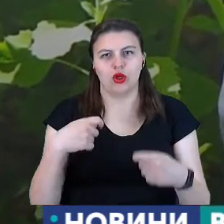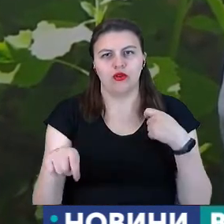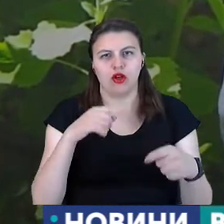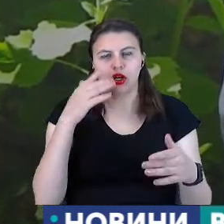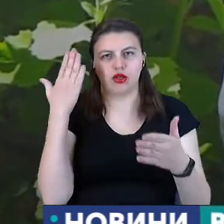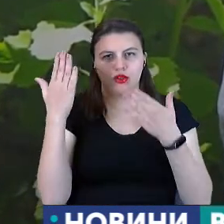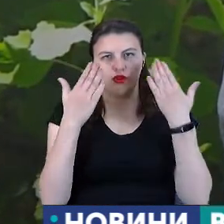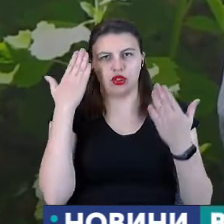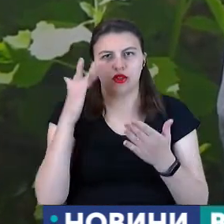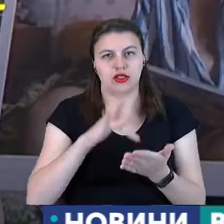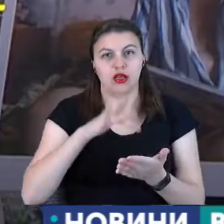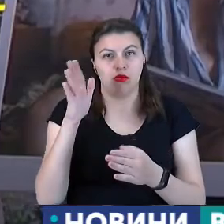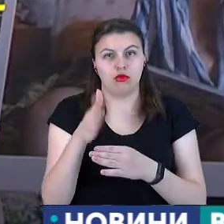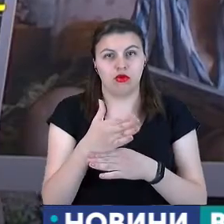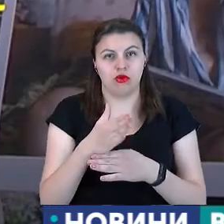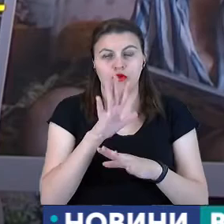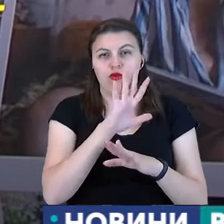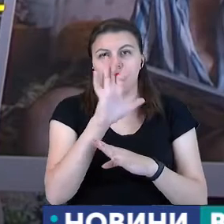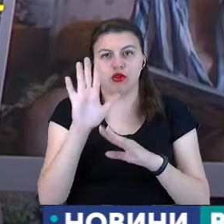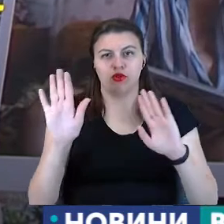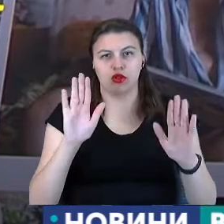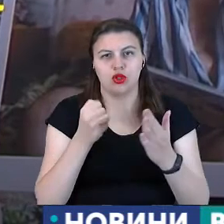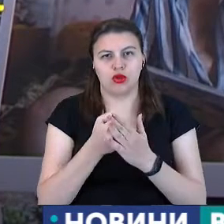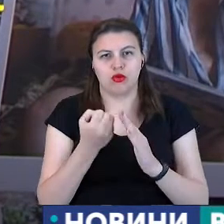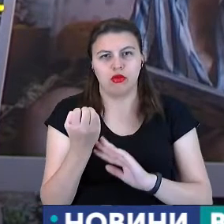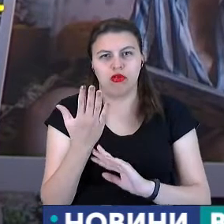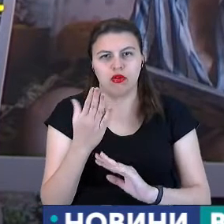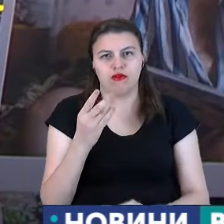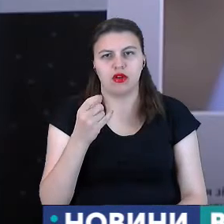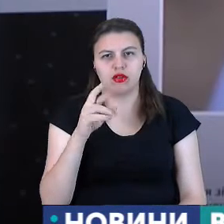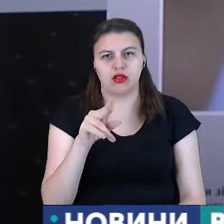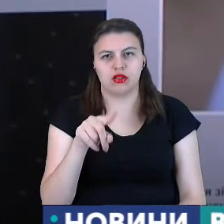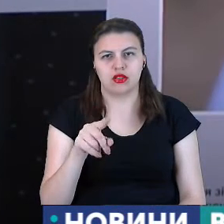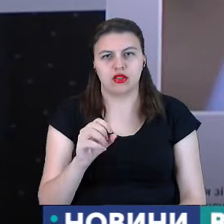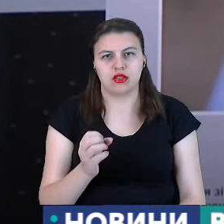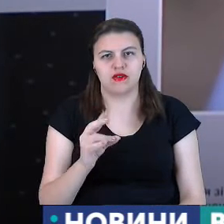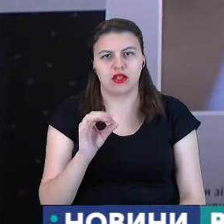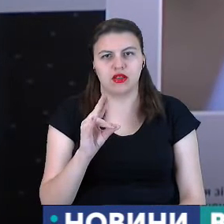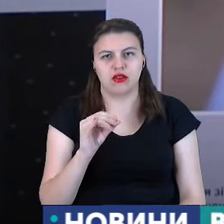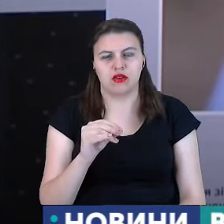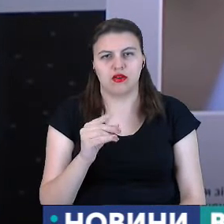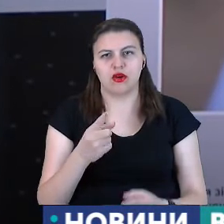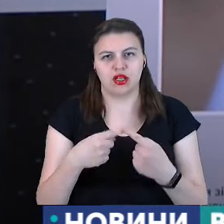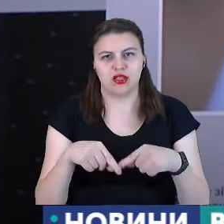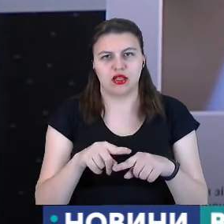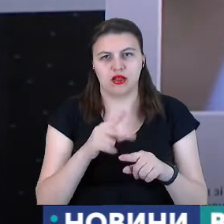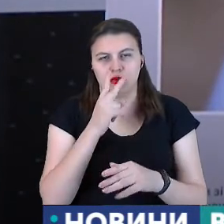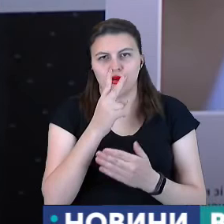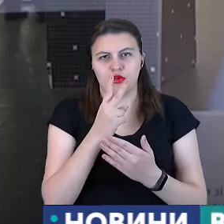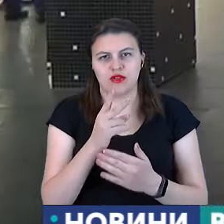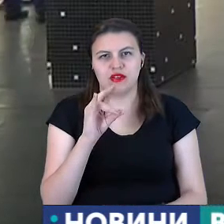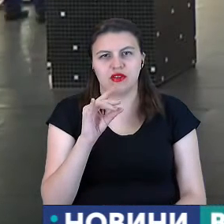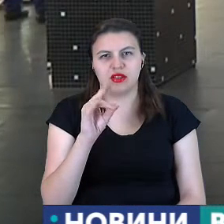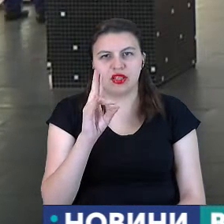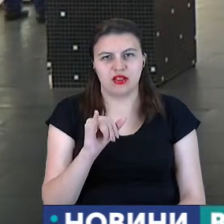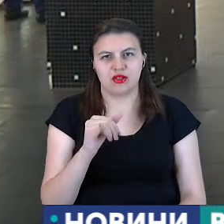фотовиставка триватиме до 15 вересня. Такі ж світлини дітей організатори показали у Сєвєродонецьку та